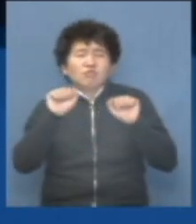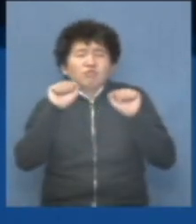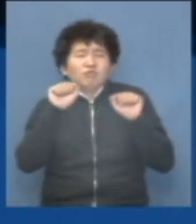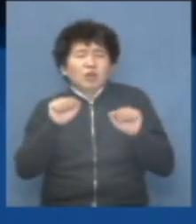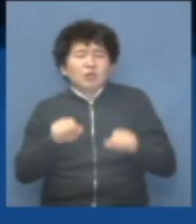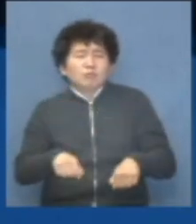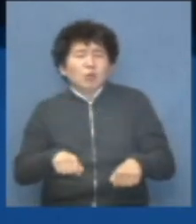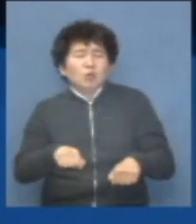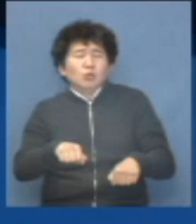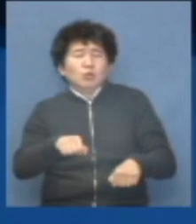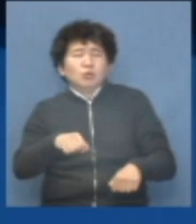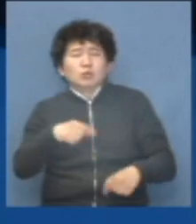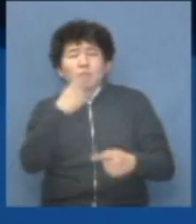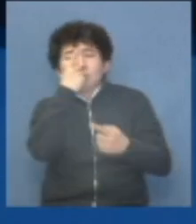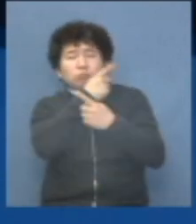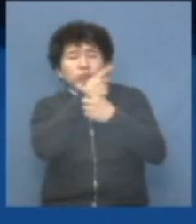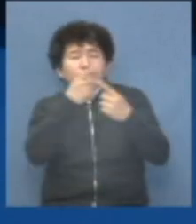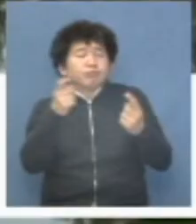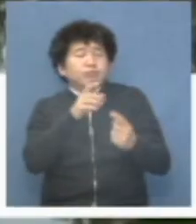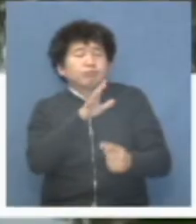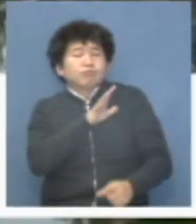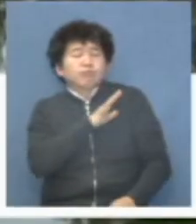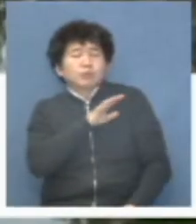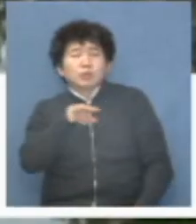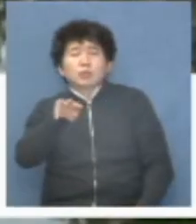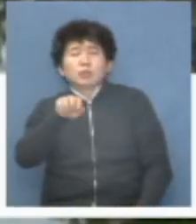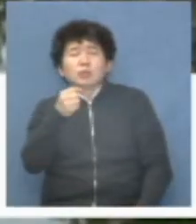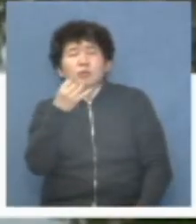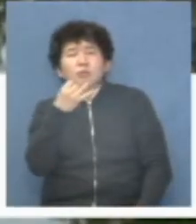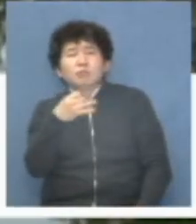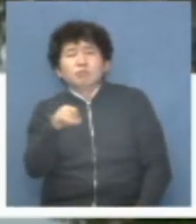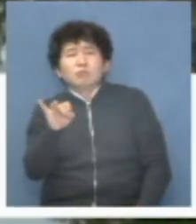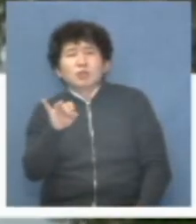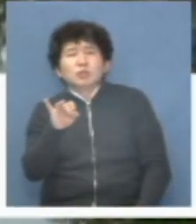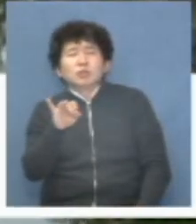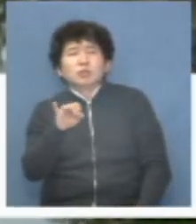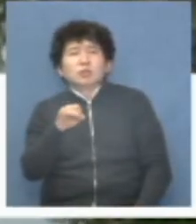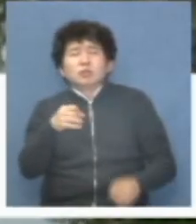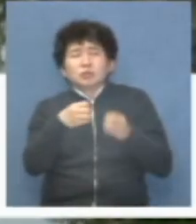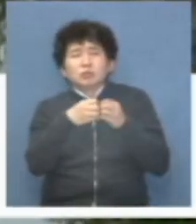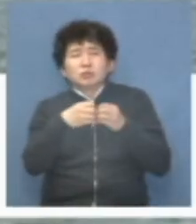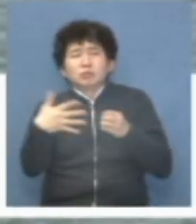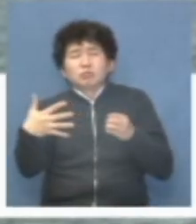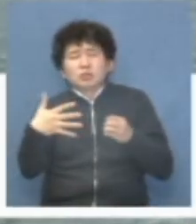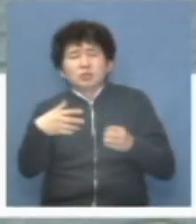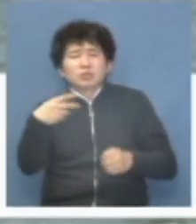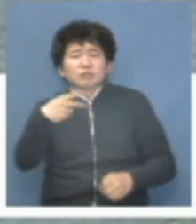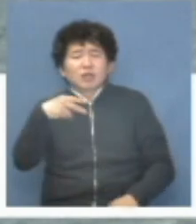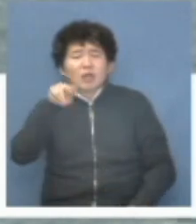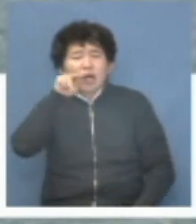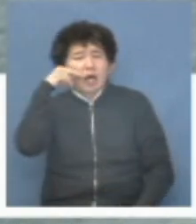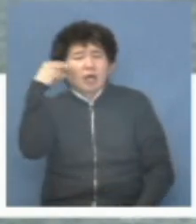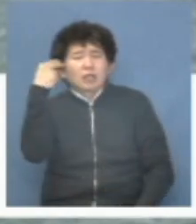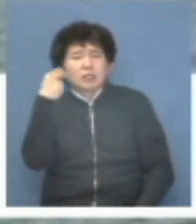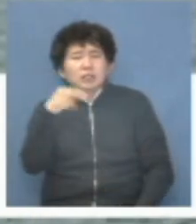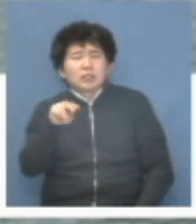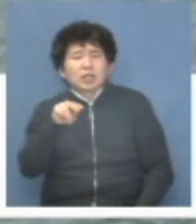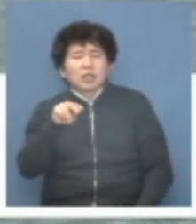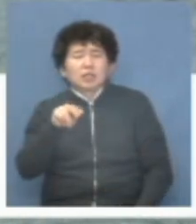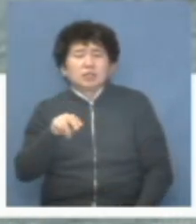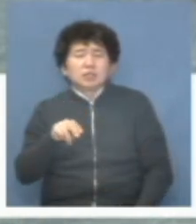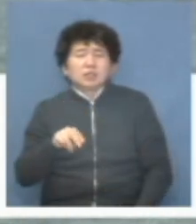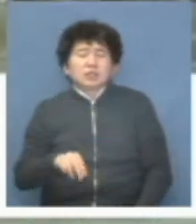таратты. Хабарламада айтылғандай, мамырдың 15-22 аралығында Қытай Халық Республикасы Шыңжаң